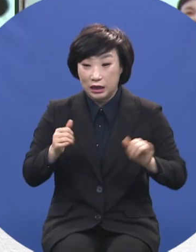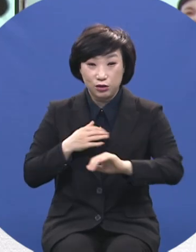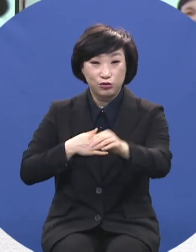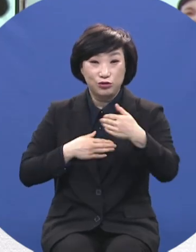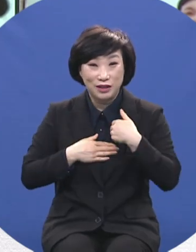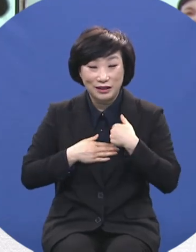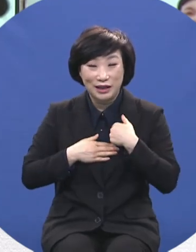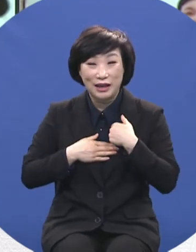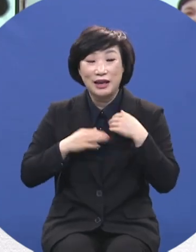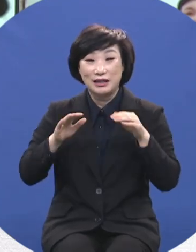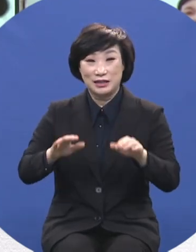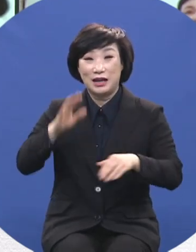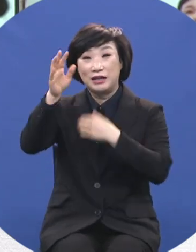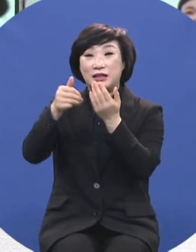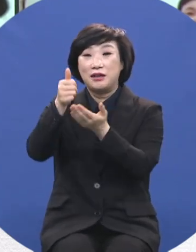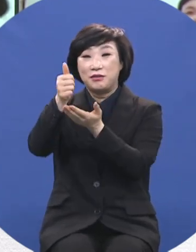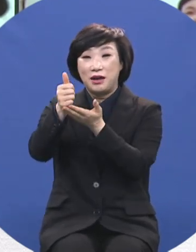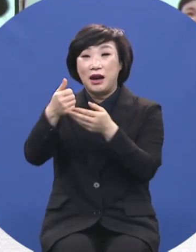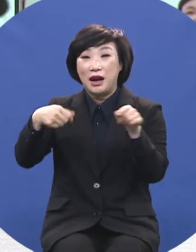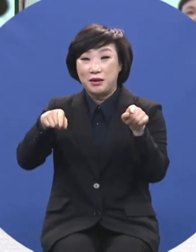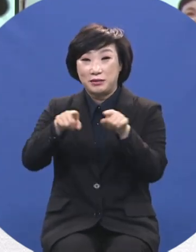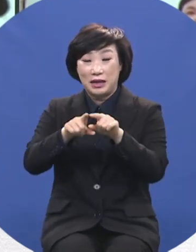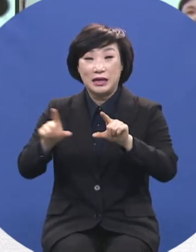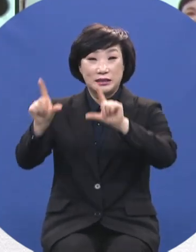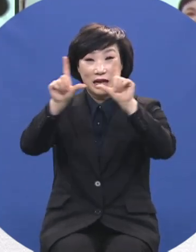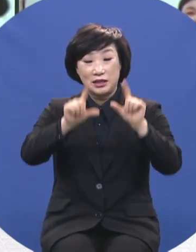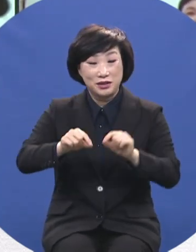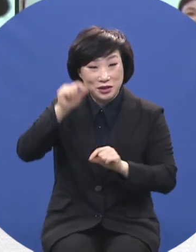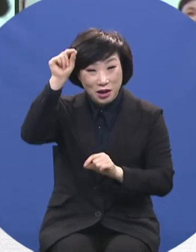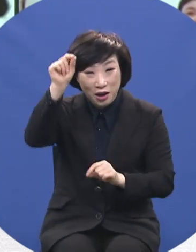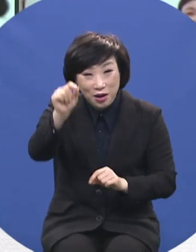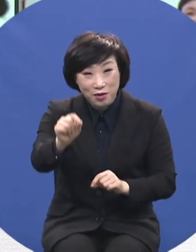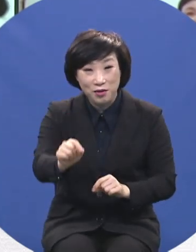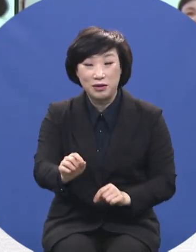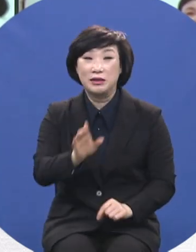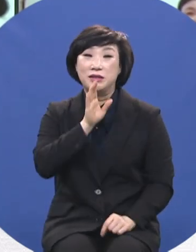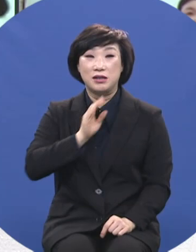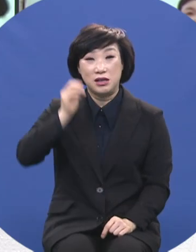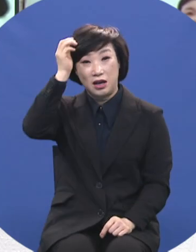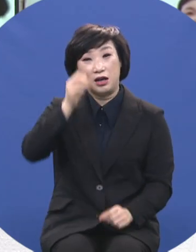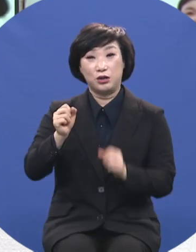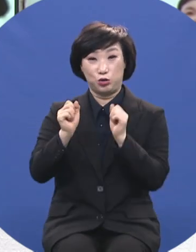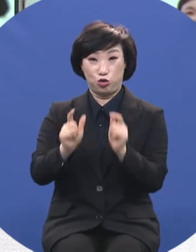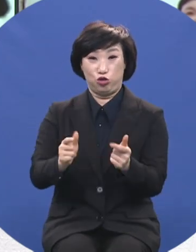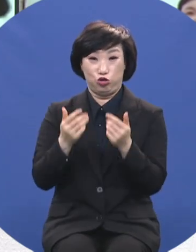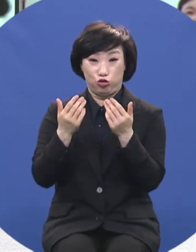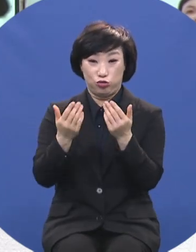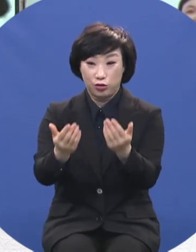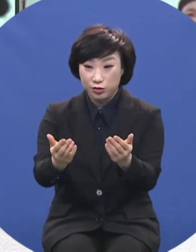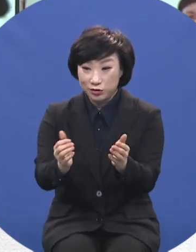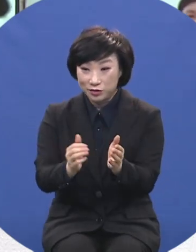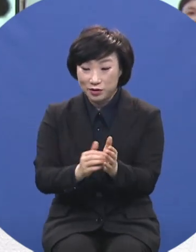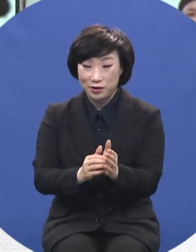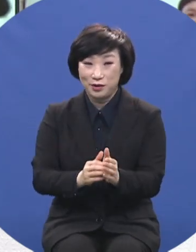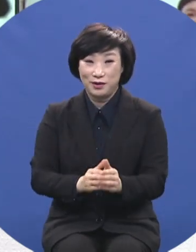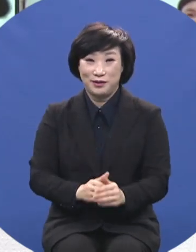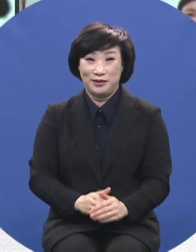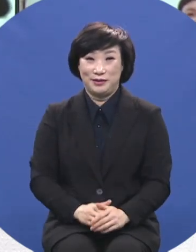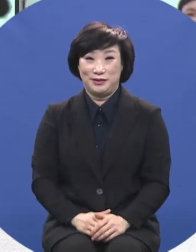인간에게는 하나님과 함께 영원히 살 수 있는 신령한 기회를 주셨으니